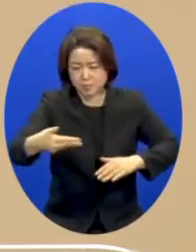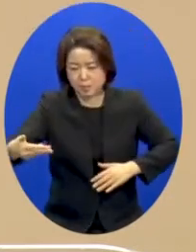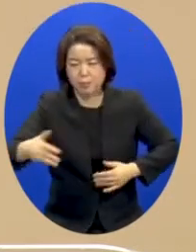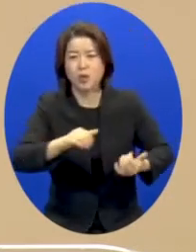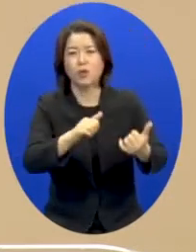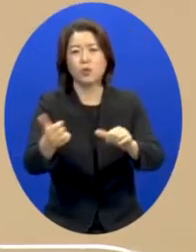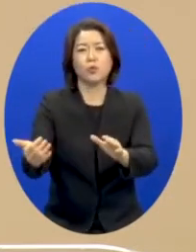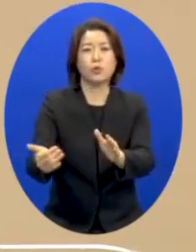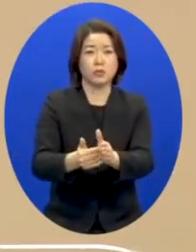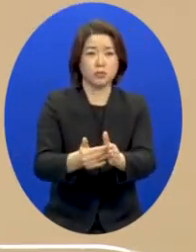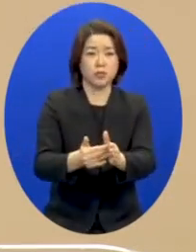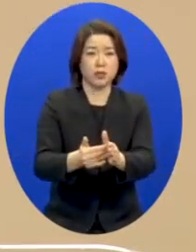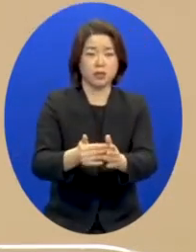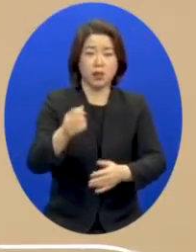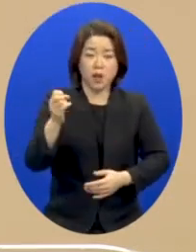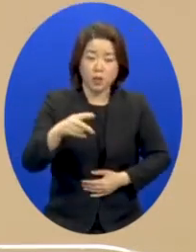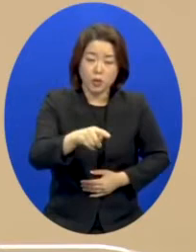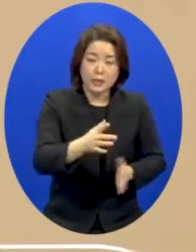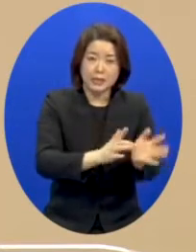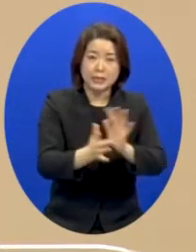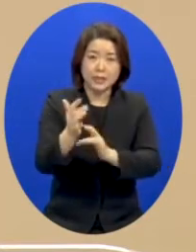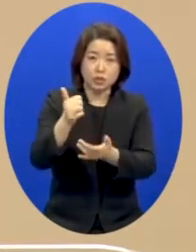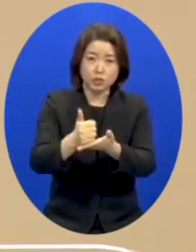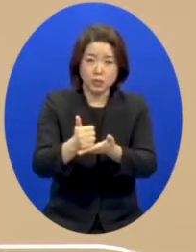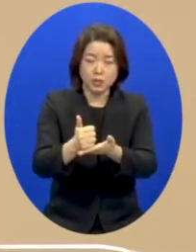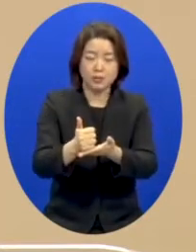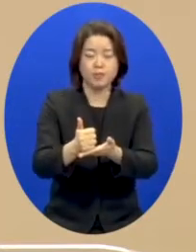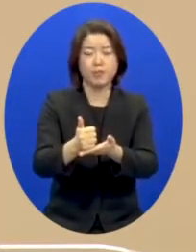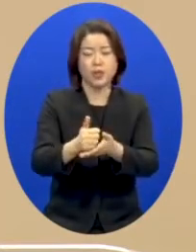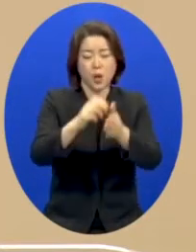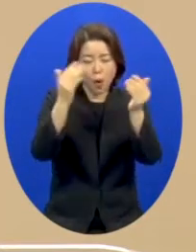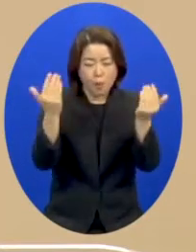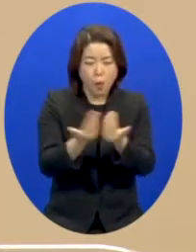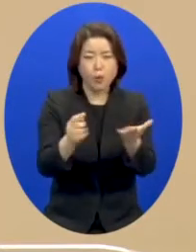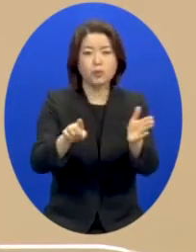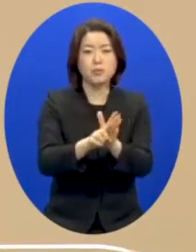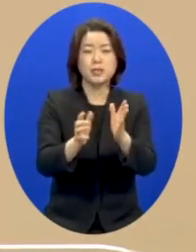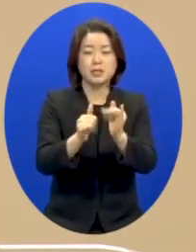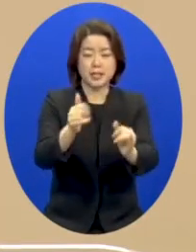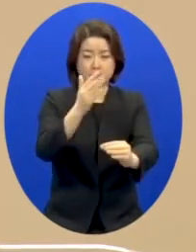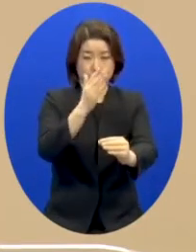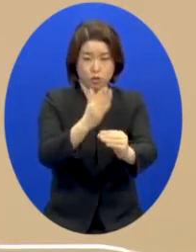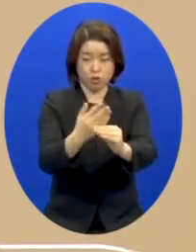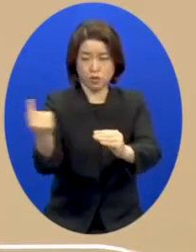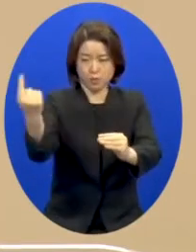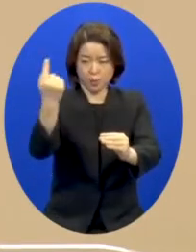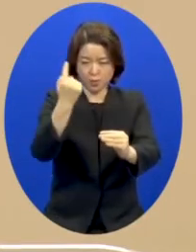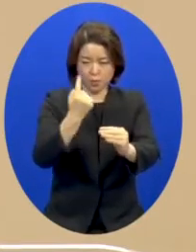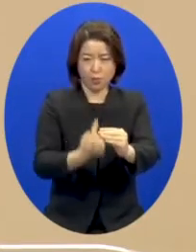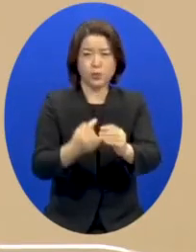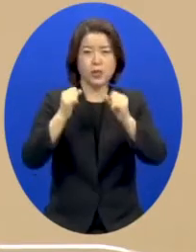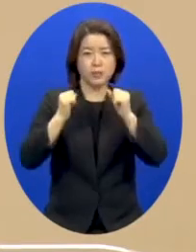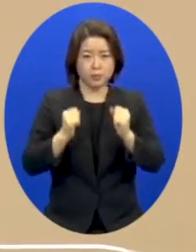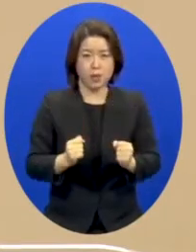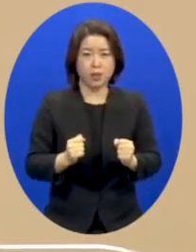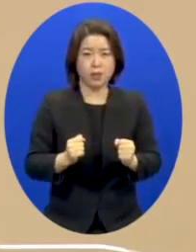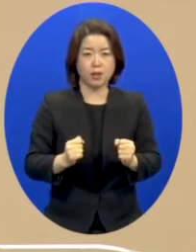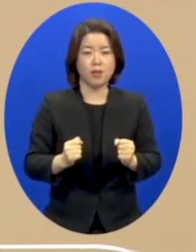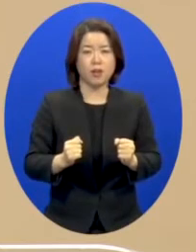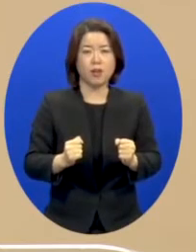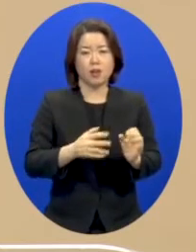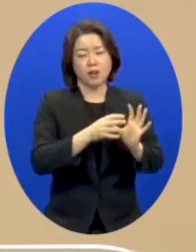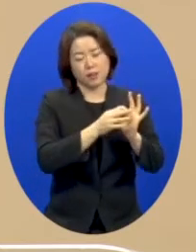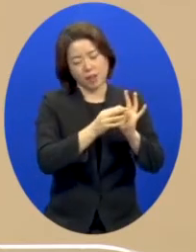그리고 그 예수님께서 모든 믿는 자들 마음의 중심에 오셔서 거하시며 내내